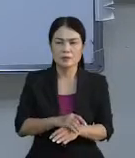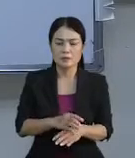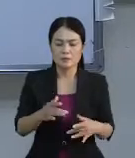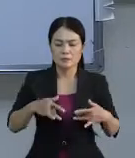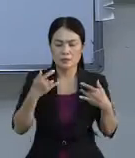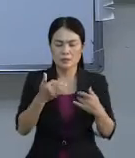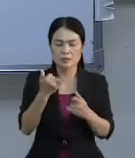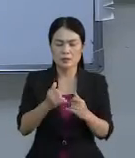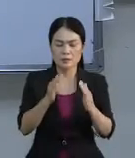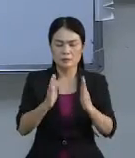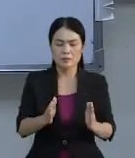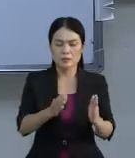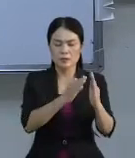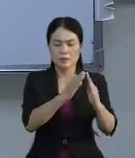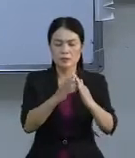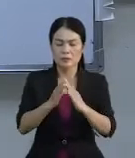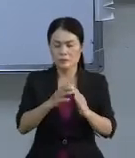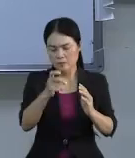6